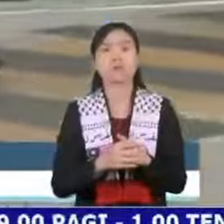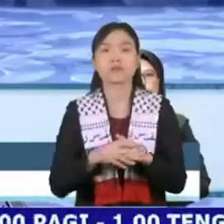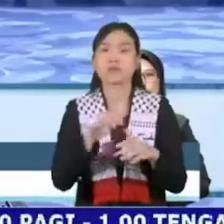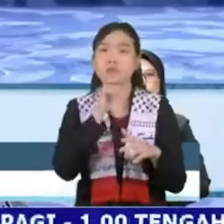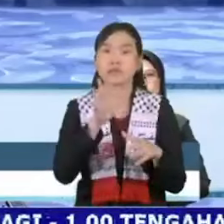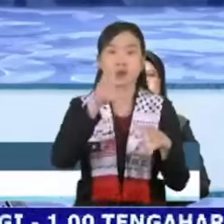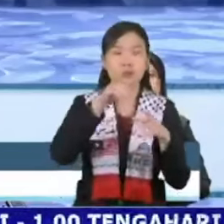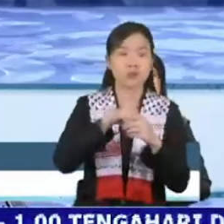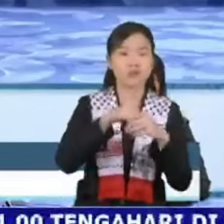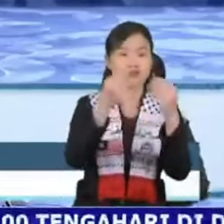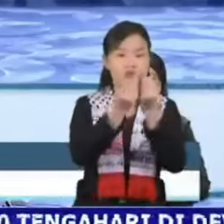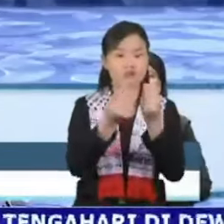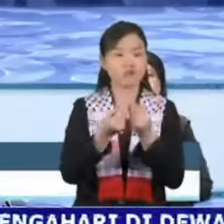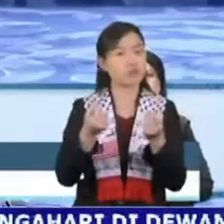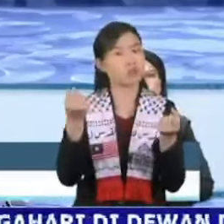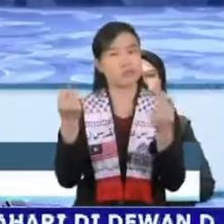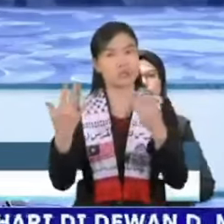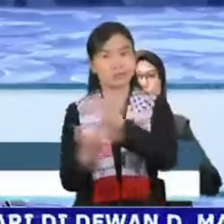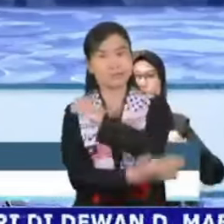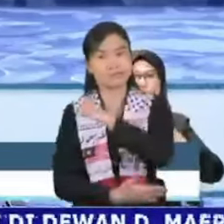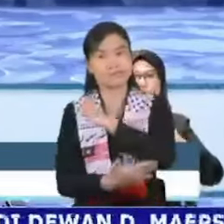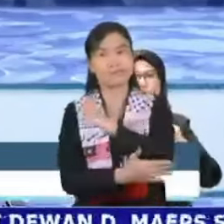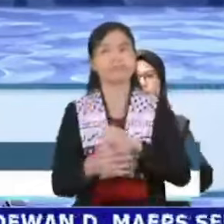dalam indikator kebanyakan negara lain.